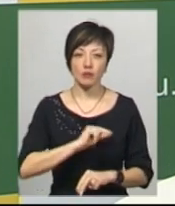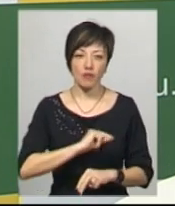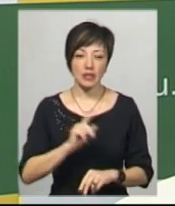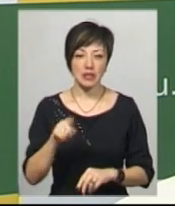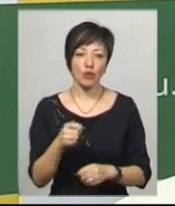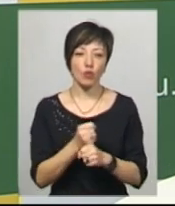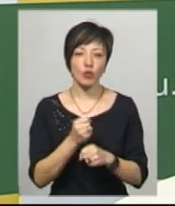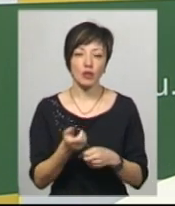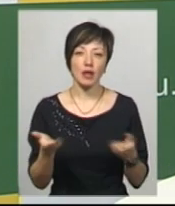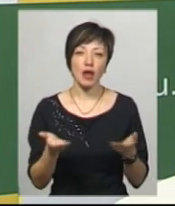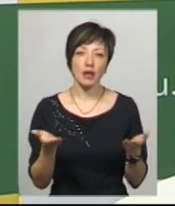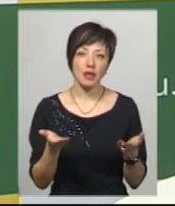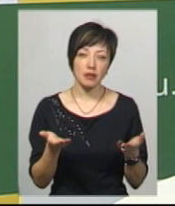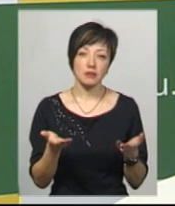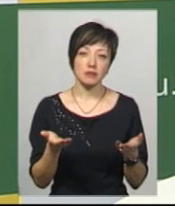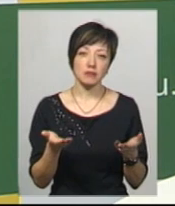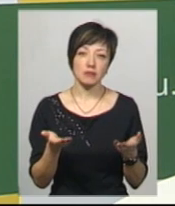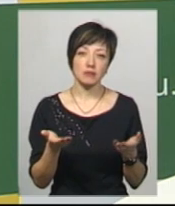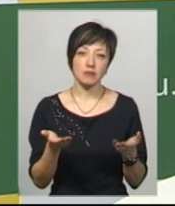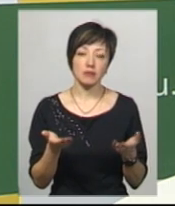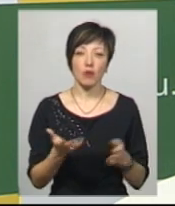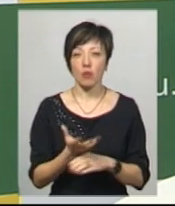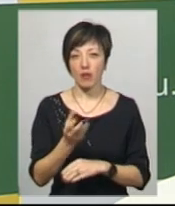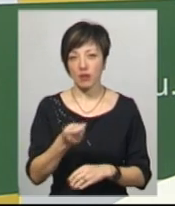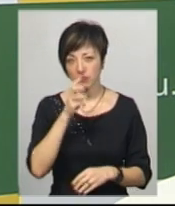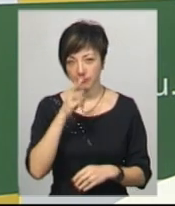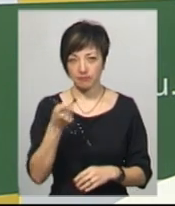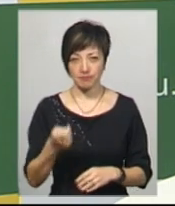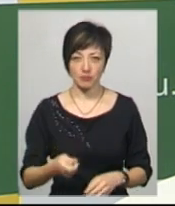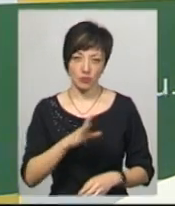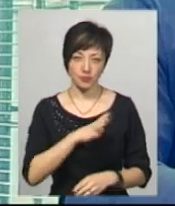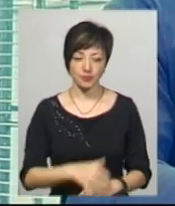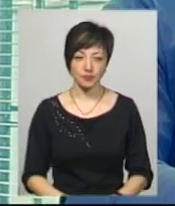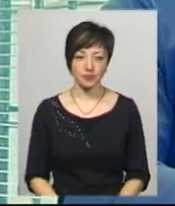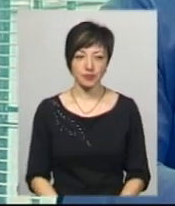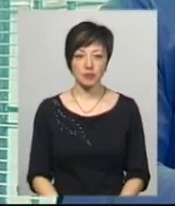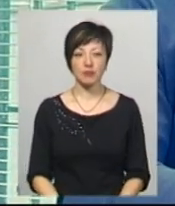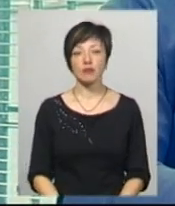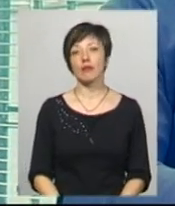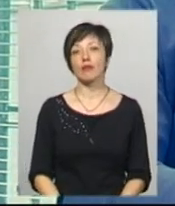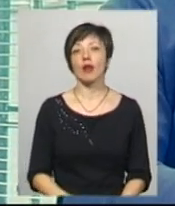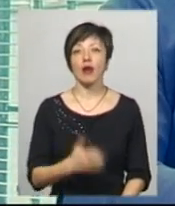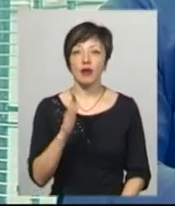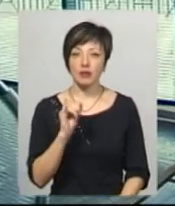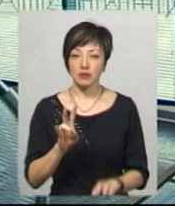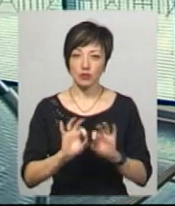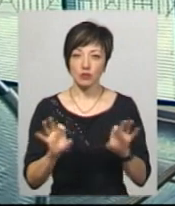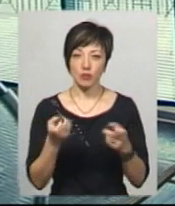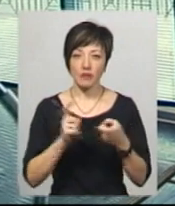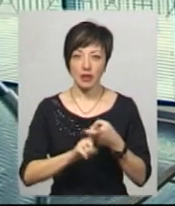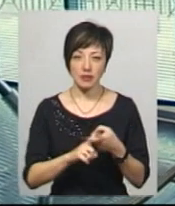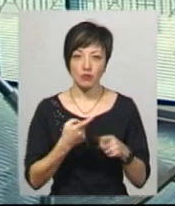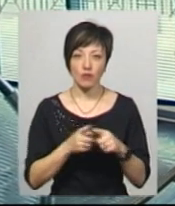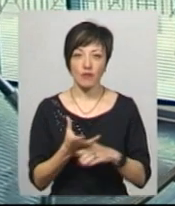тих роботах, які апріорі оплачувалися дуже-дуже низько. А Олег Устенко пов'язує цю виплату з